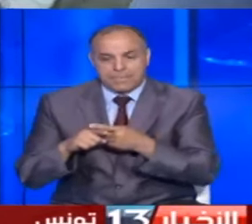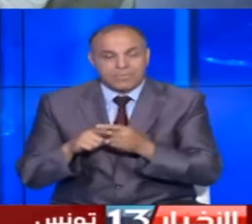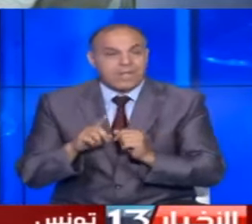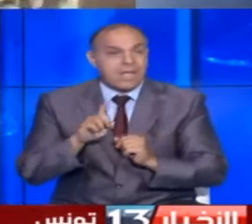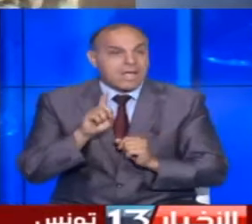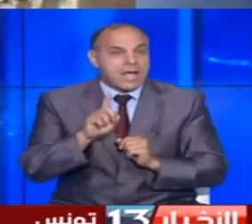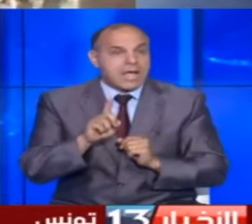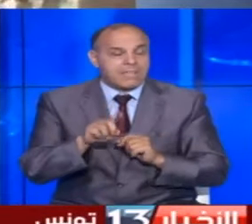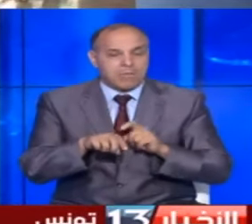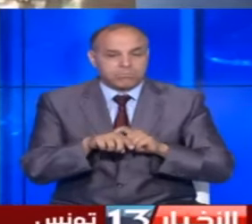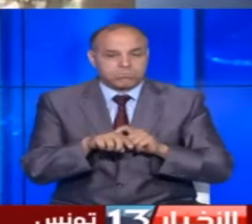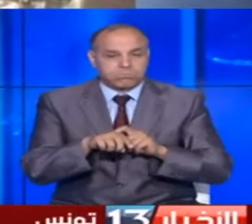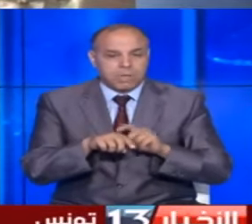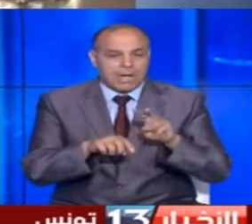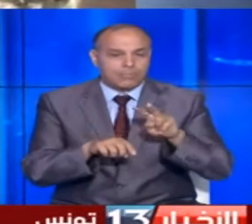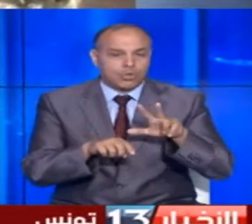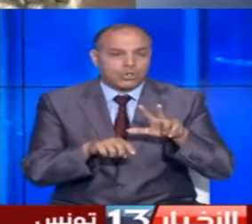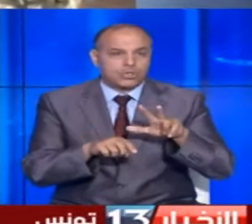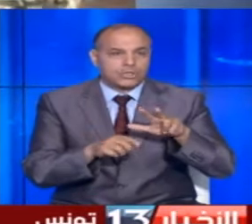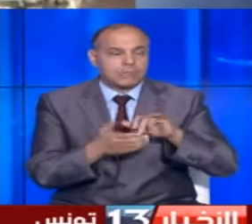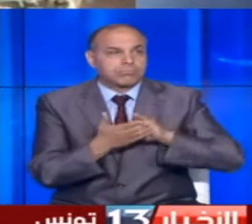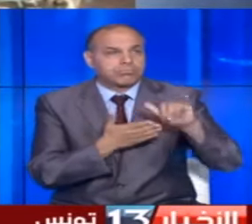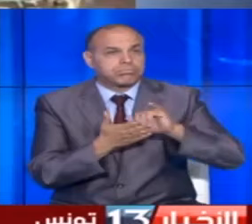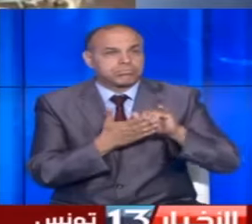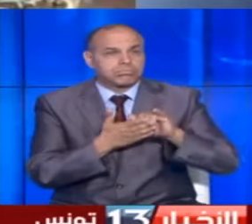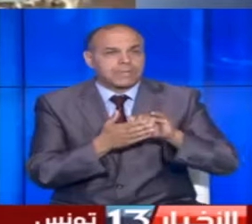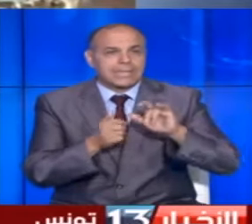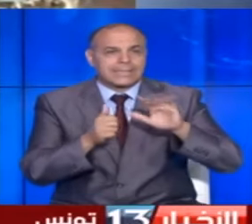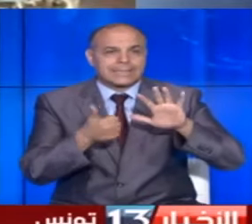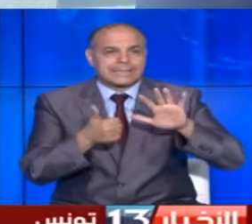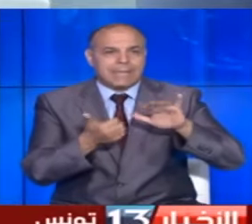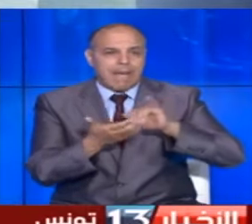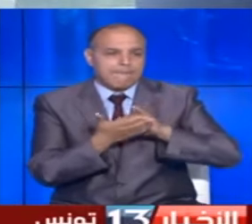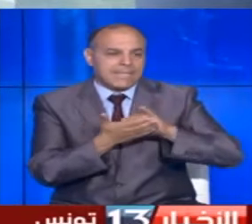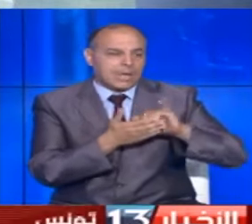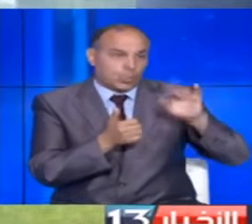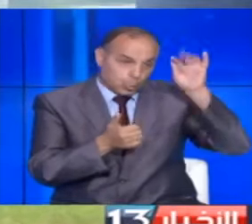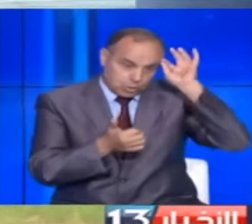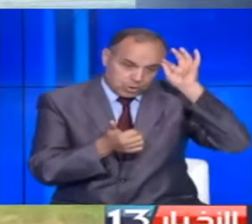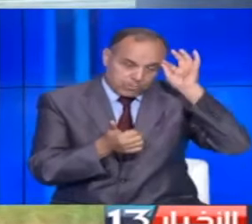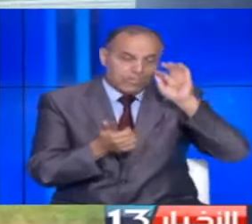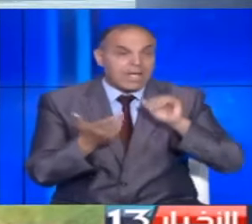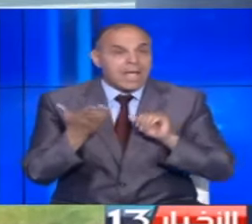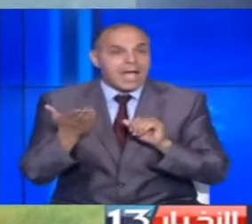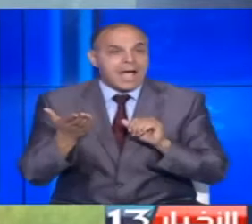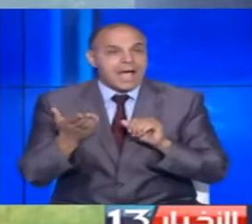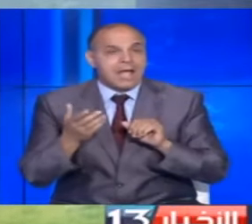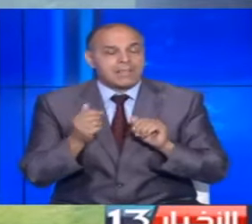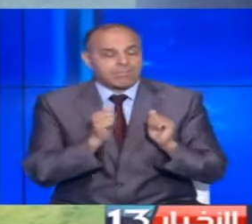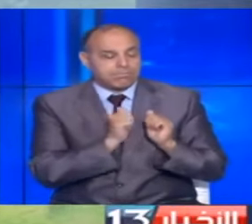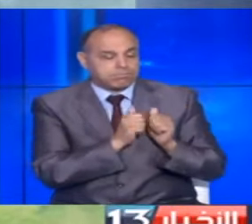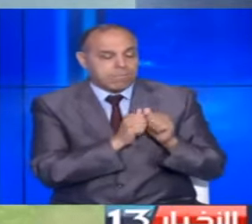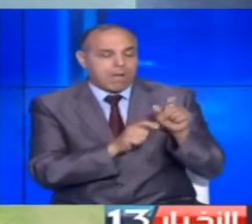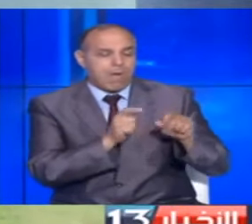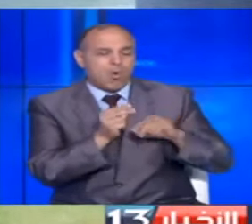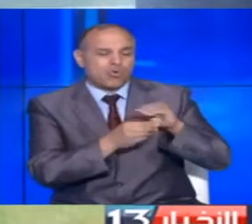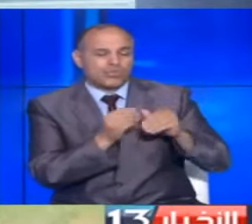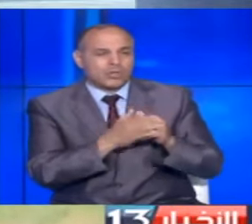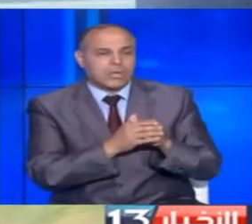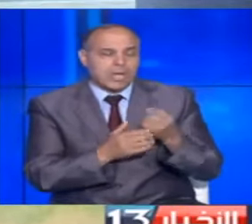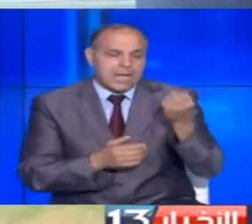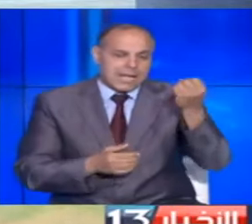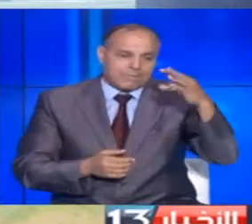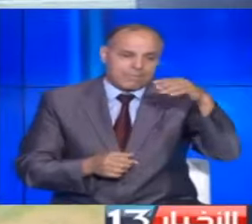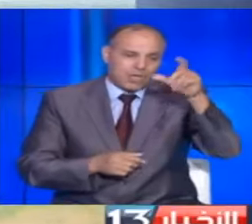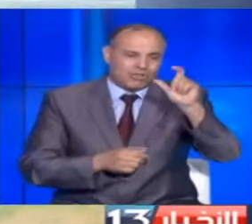في حدود خمسه وعشرين رحله من سته مطارات تونسيه ويتضمن الوفد المرافق للحجاج خمسمائه